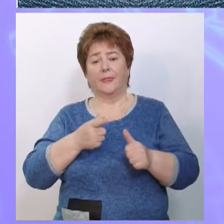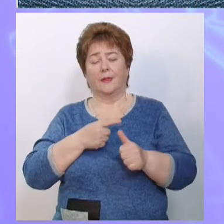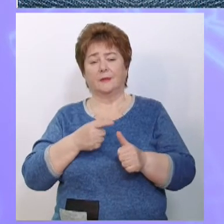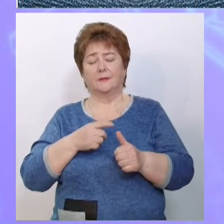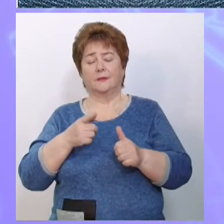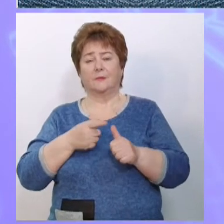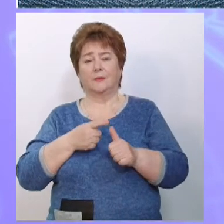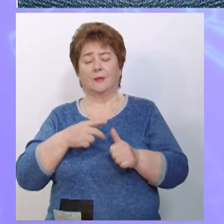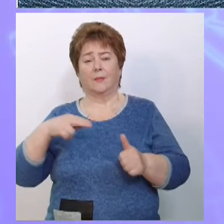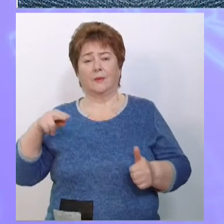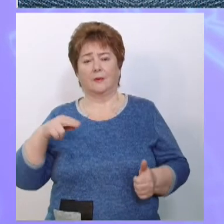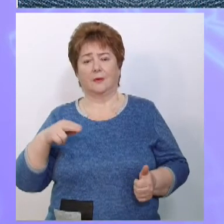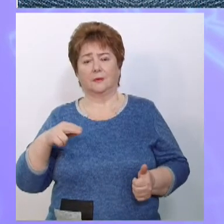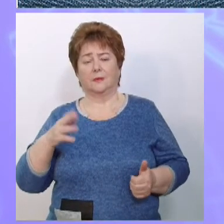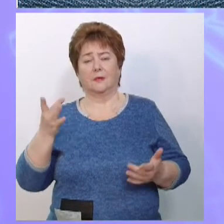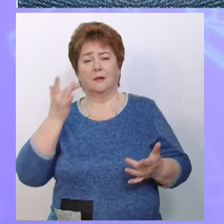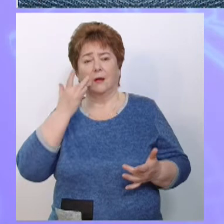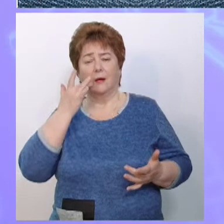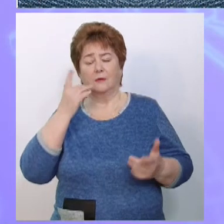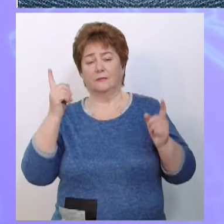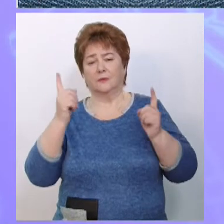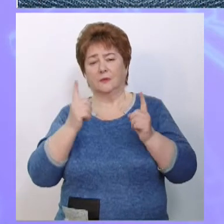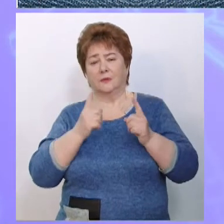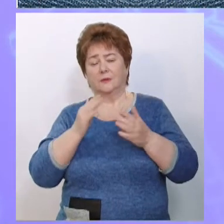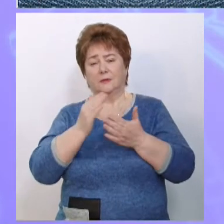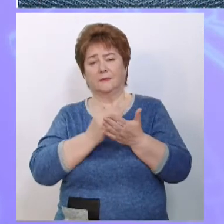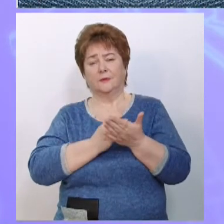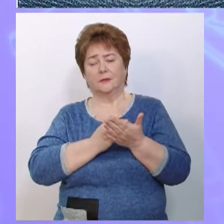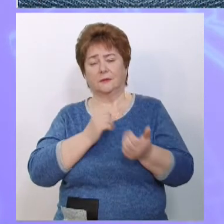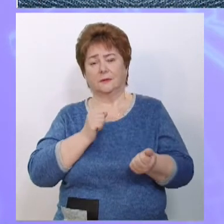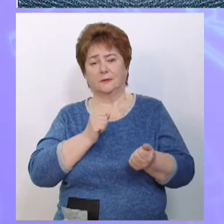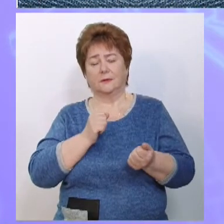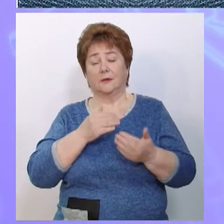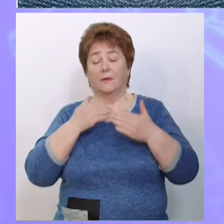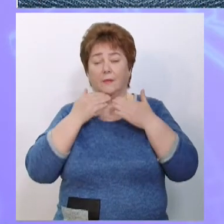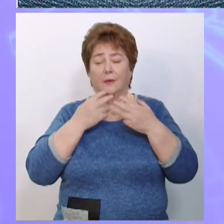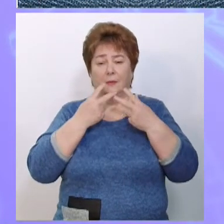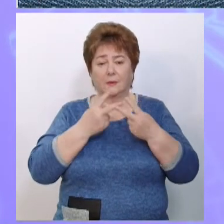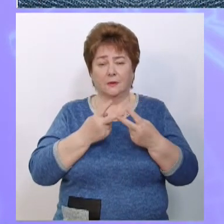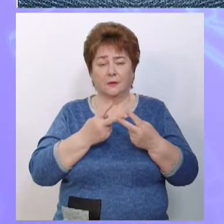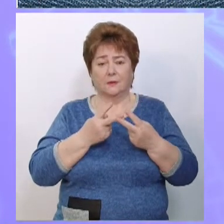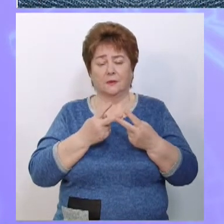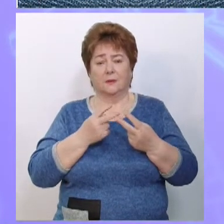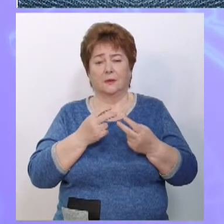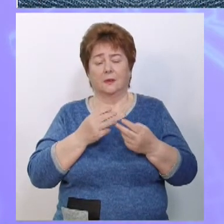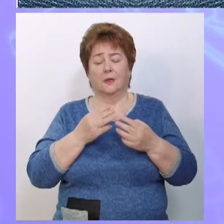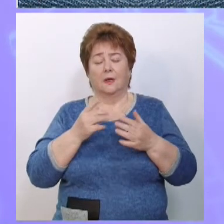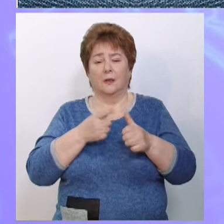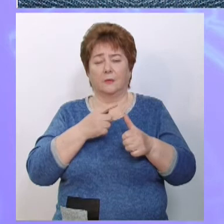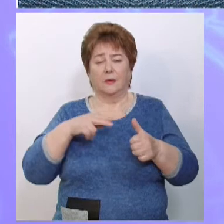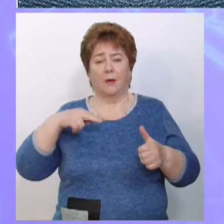Назовите имена прилагательные, которые встретились в тексте. Обратите внимание,